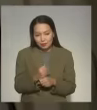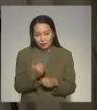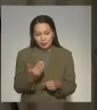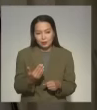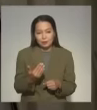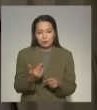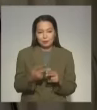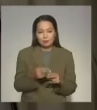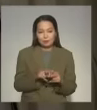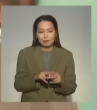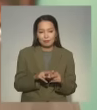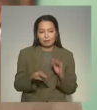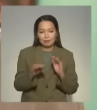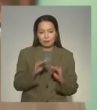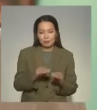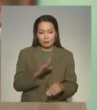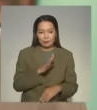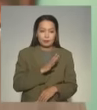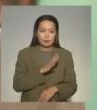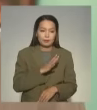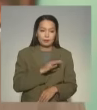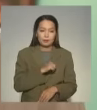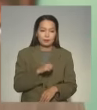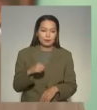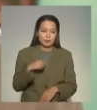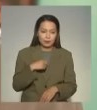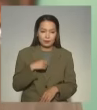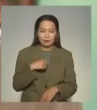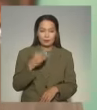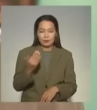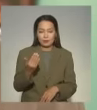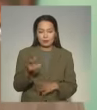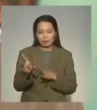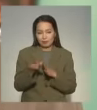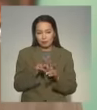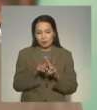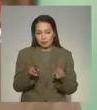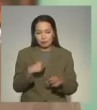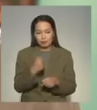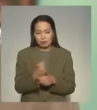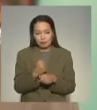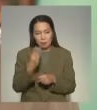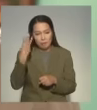и электронику. Чертежи я беру в Санкт-Петербурге с архива.